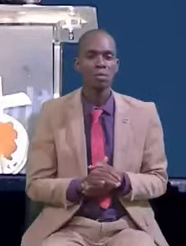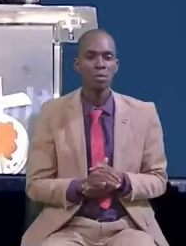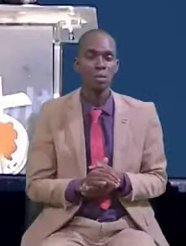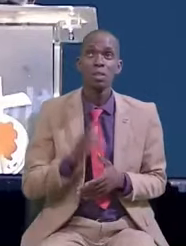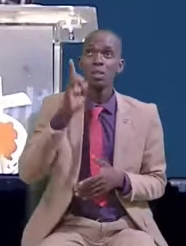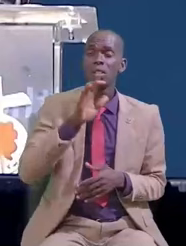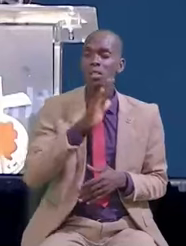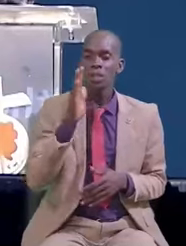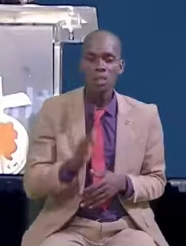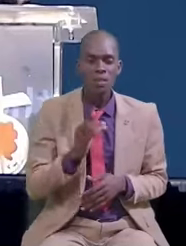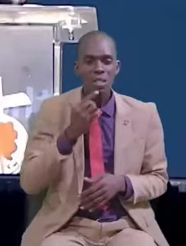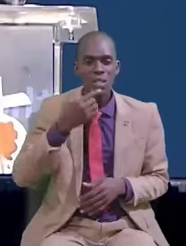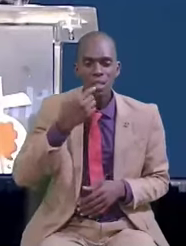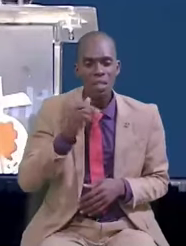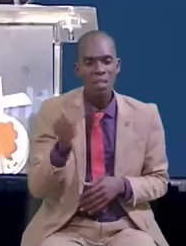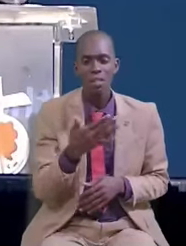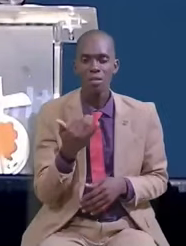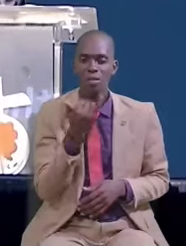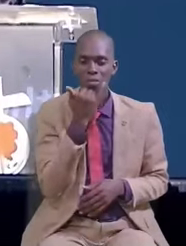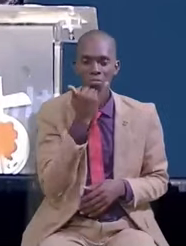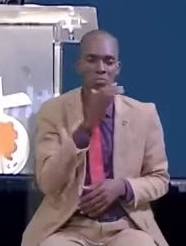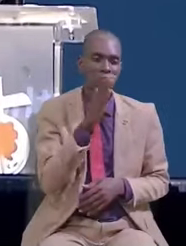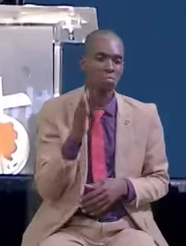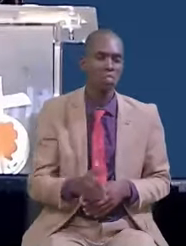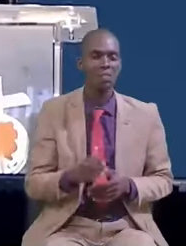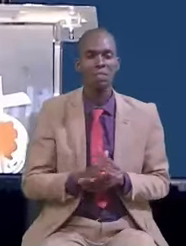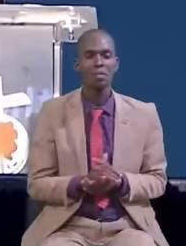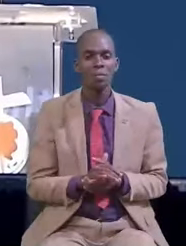Il n'a rien dit de mauvais.